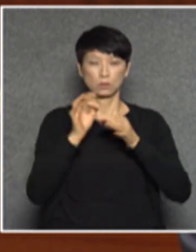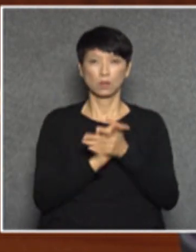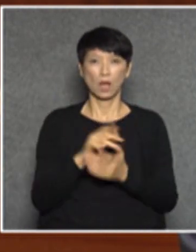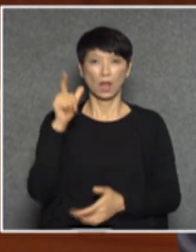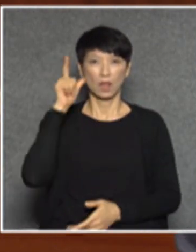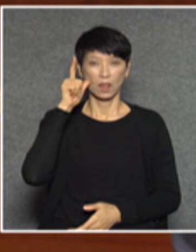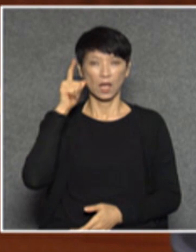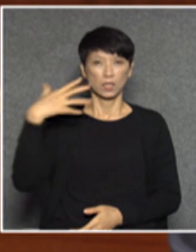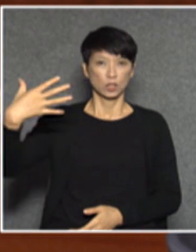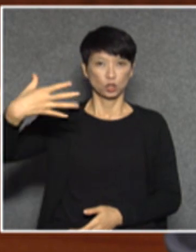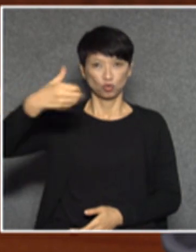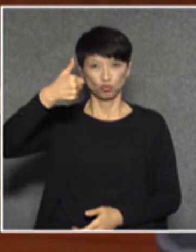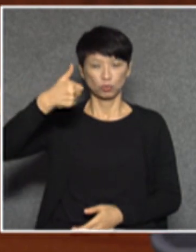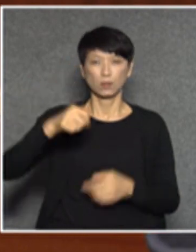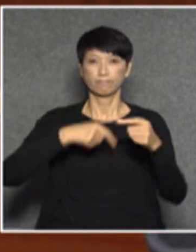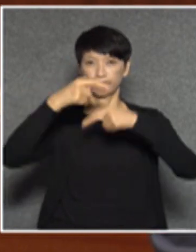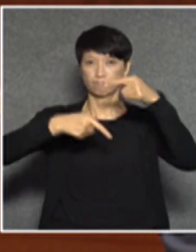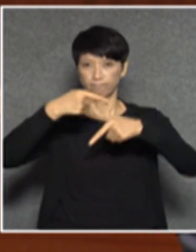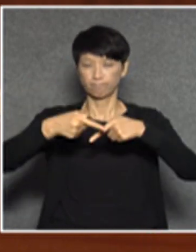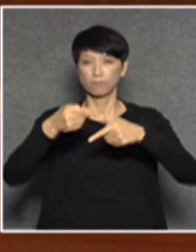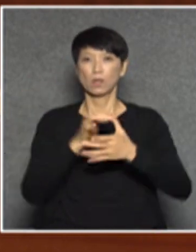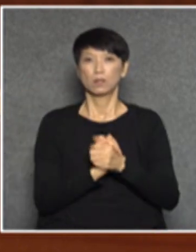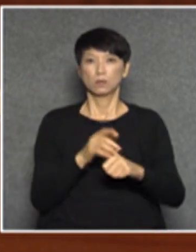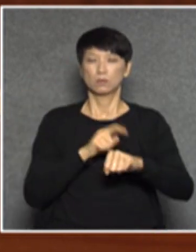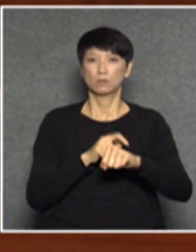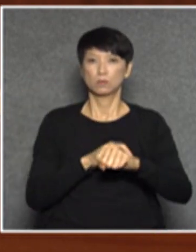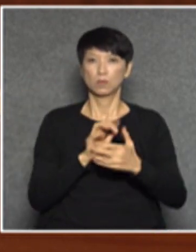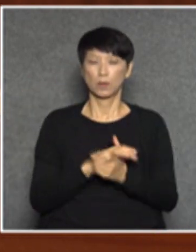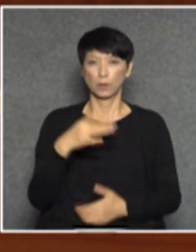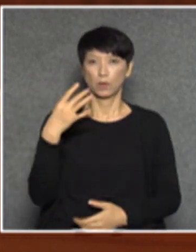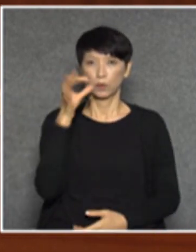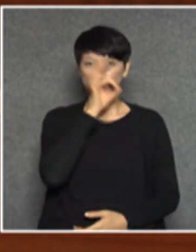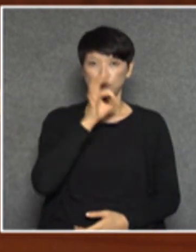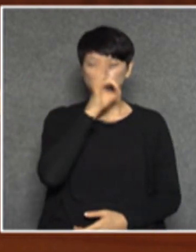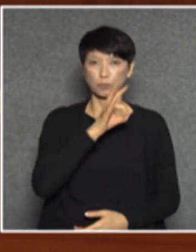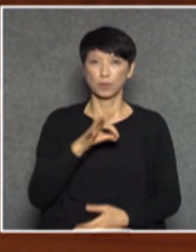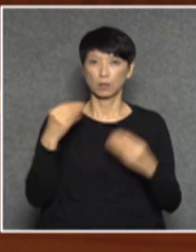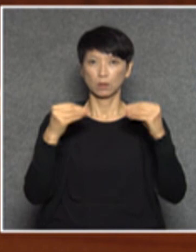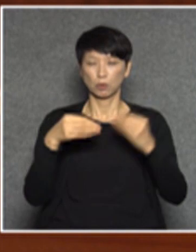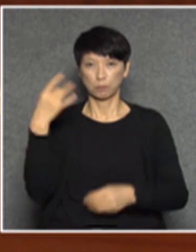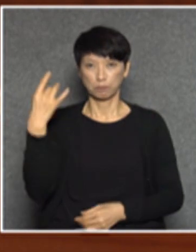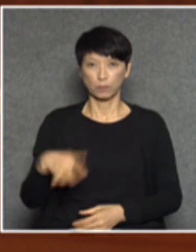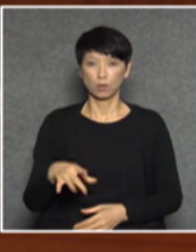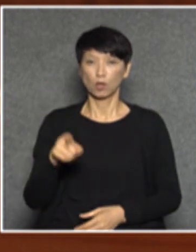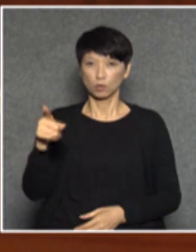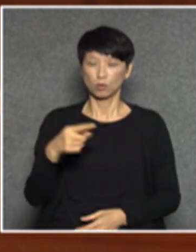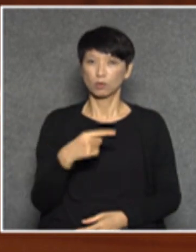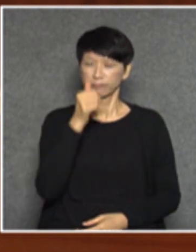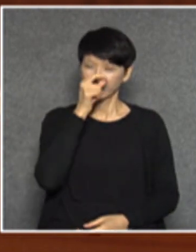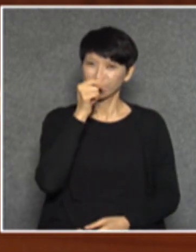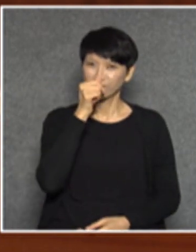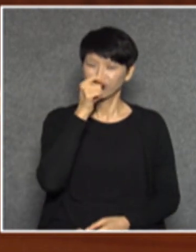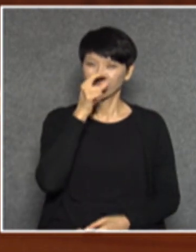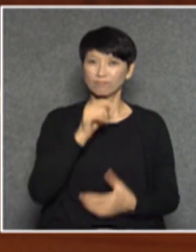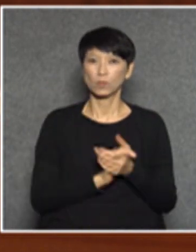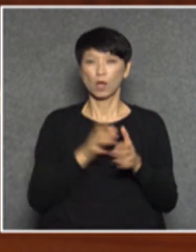總理交談的時候，他對我們做免費幼稚園教育他都覺得十分感興趣。新